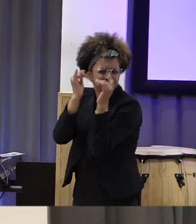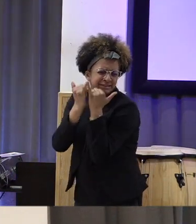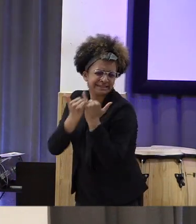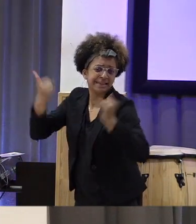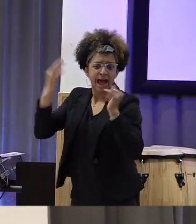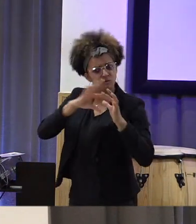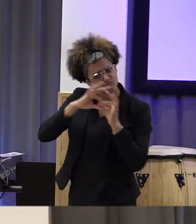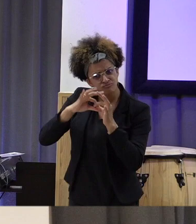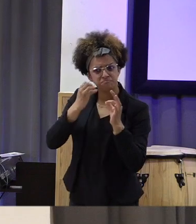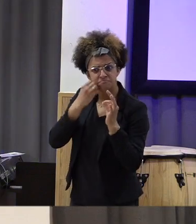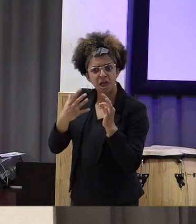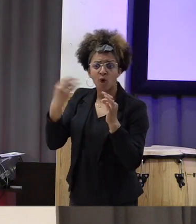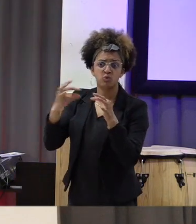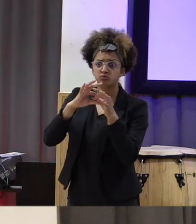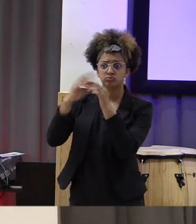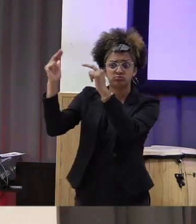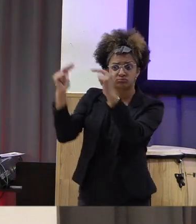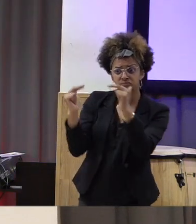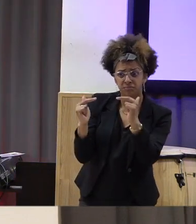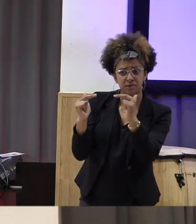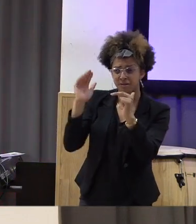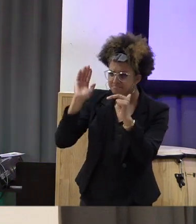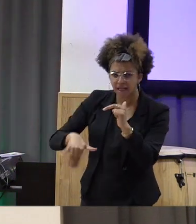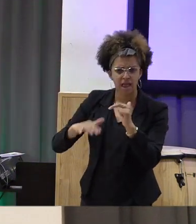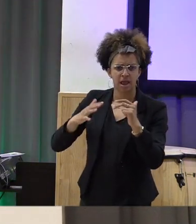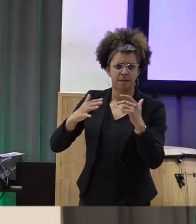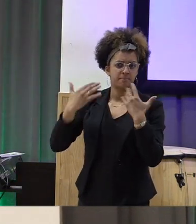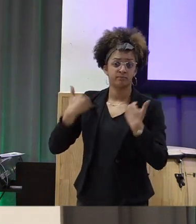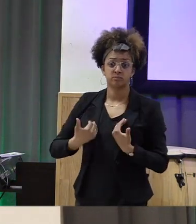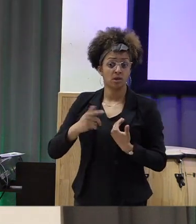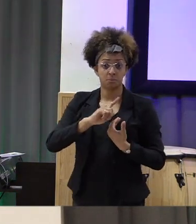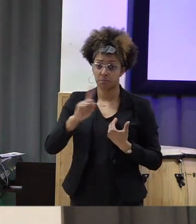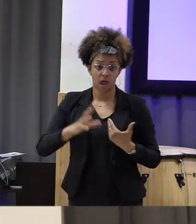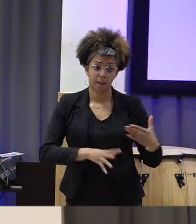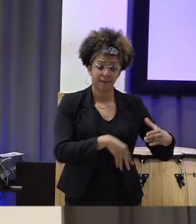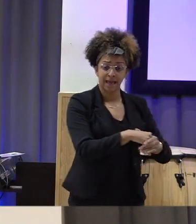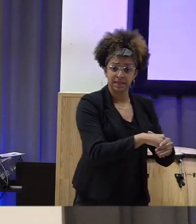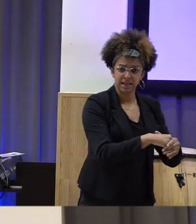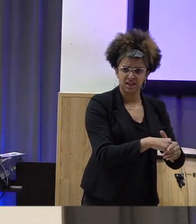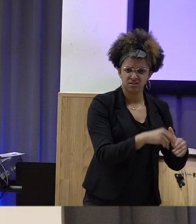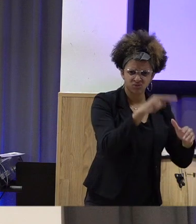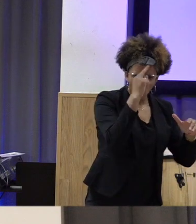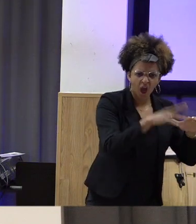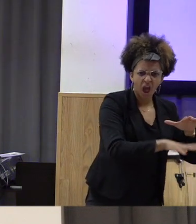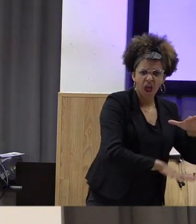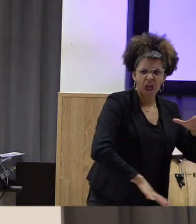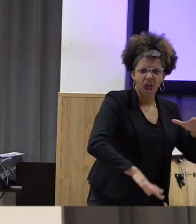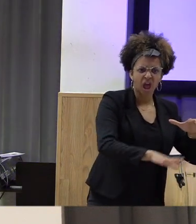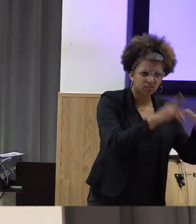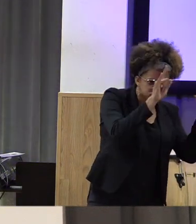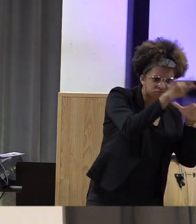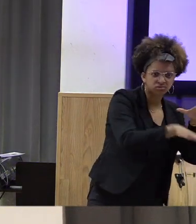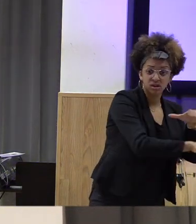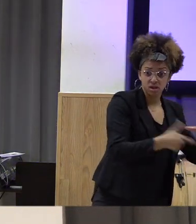faiblesse, car nous ne sommes pas de la nuit ni des ténèbres. Ce monde